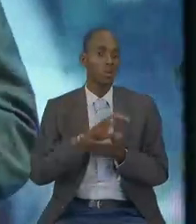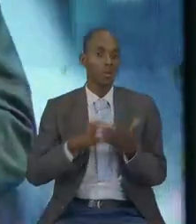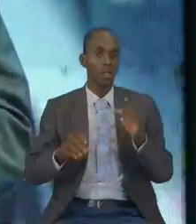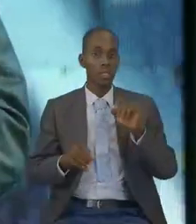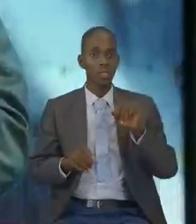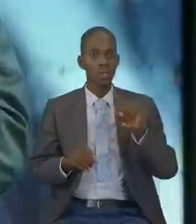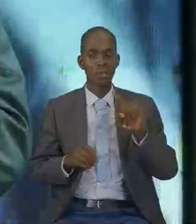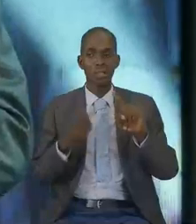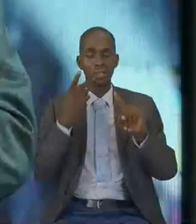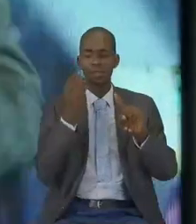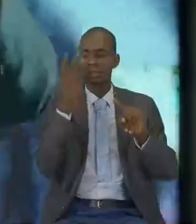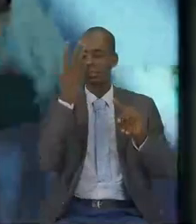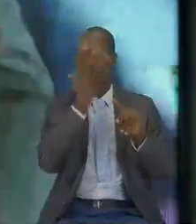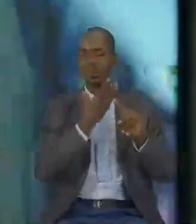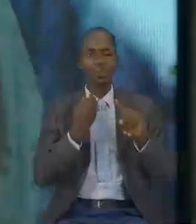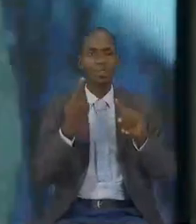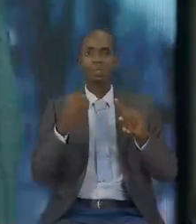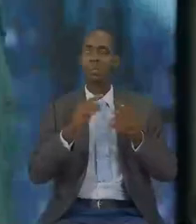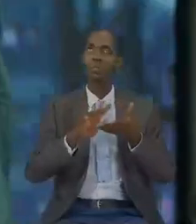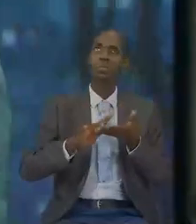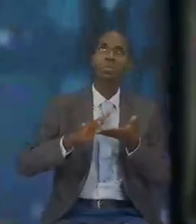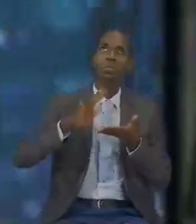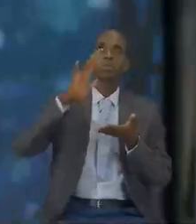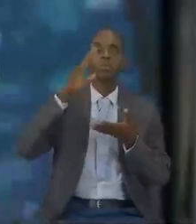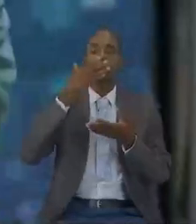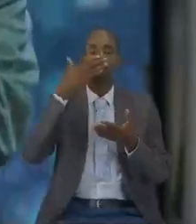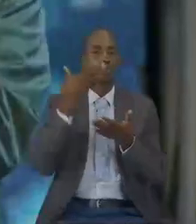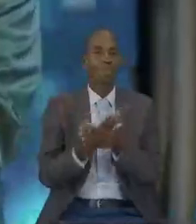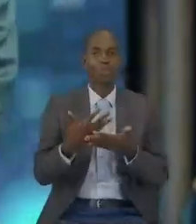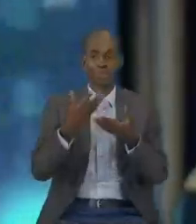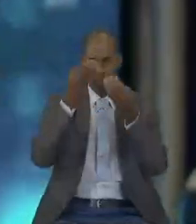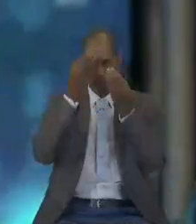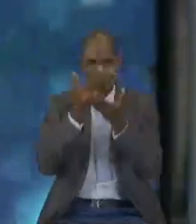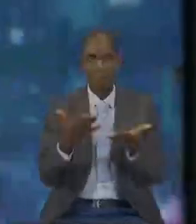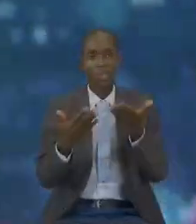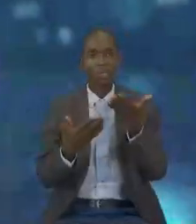Verset 11, voici la beauté et voici la gloire et